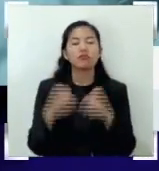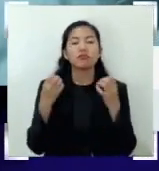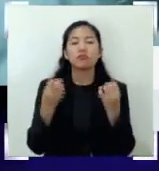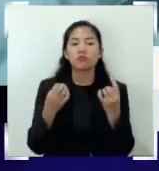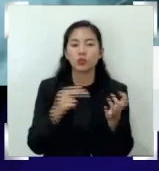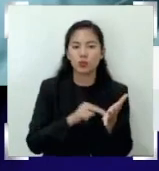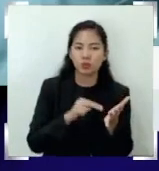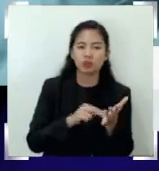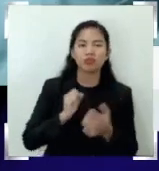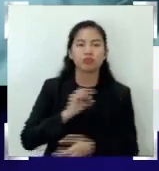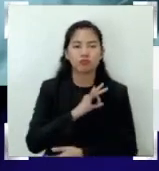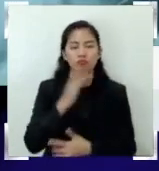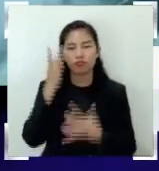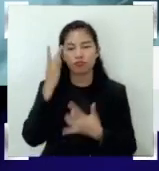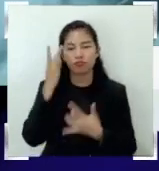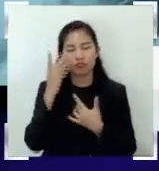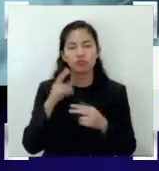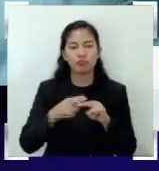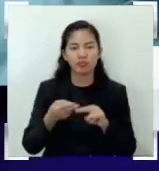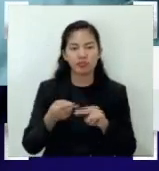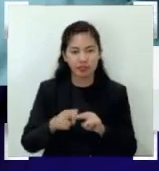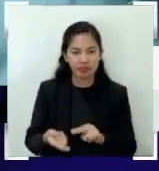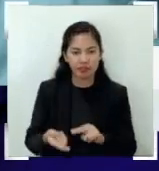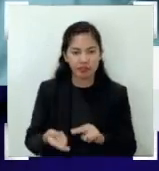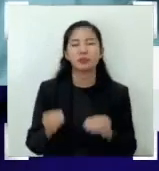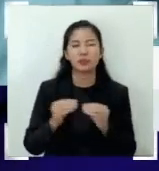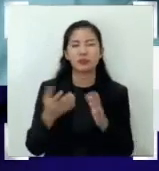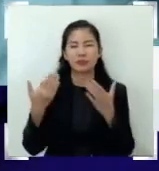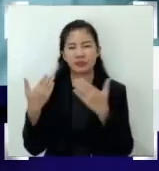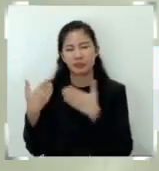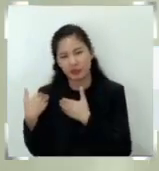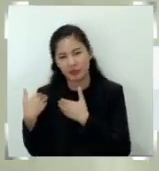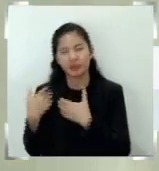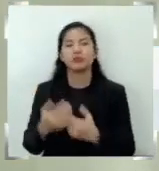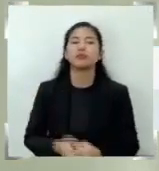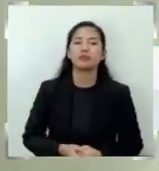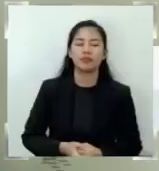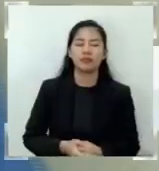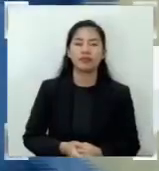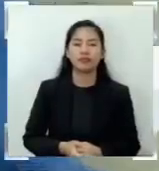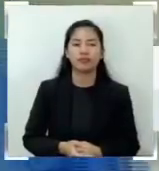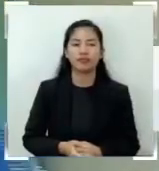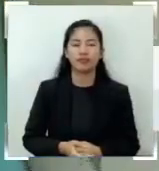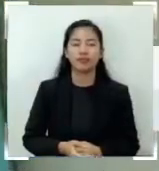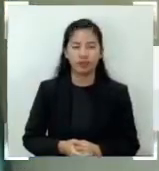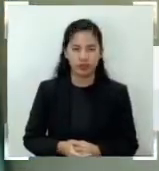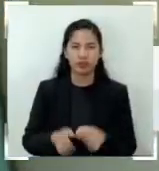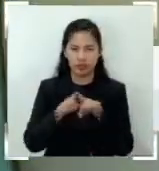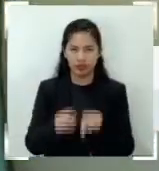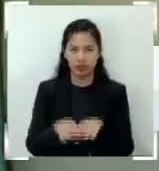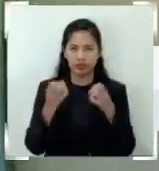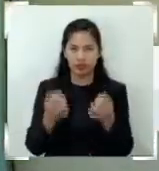ano, lalong bumibigit yung trabaho ng ating mga nurses na naiiwan sa bedside. Dumarami na nga rin daw ang mga ospital